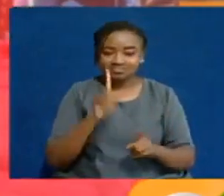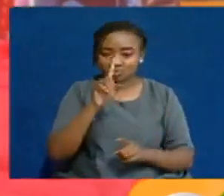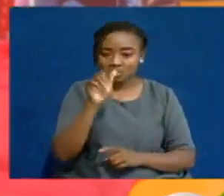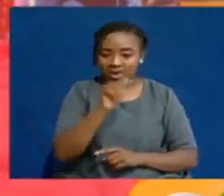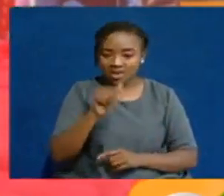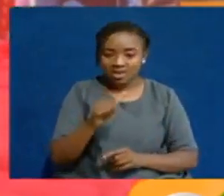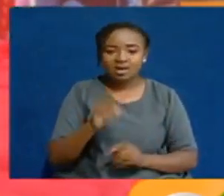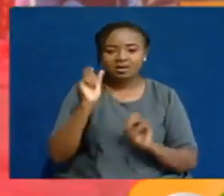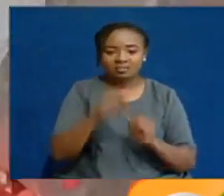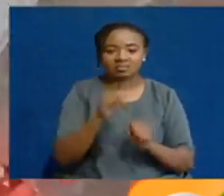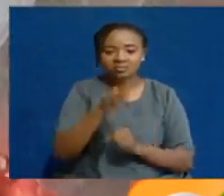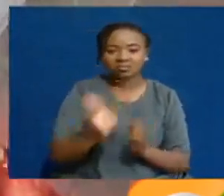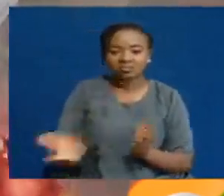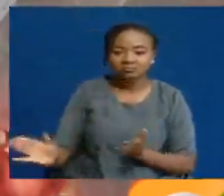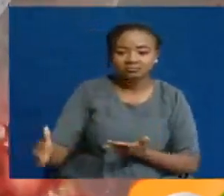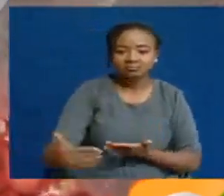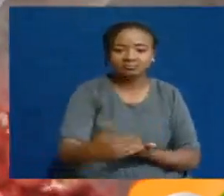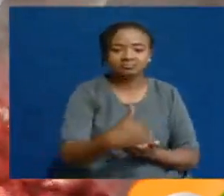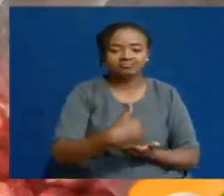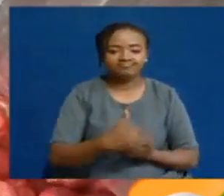inaweza kukupatia gunia kama